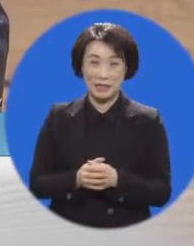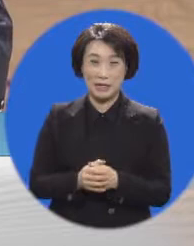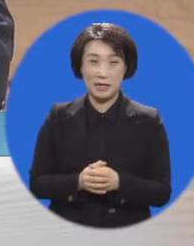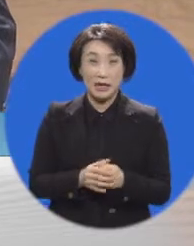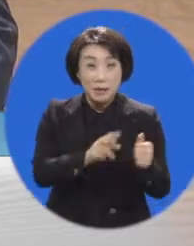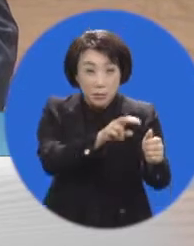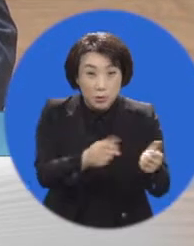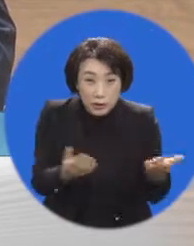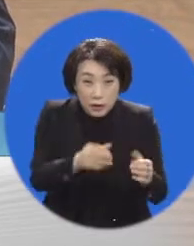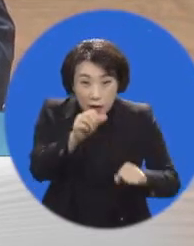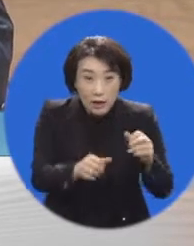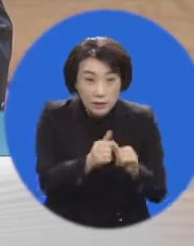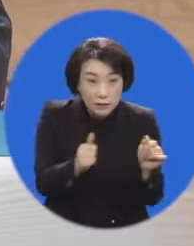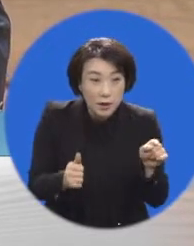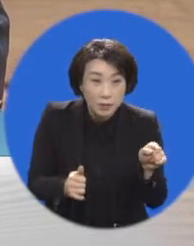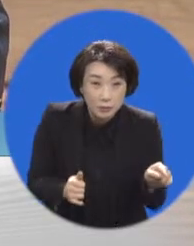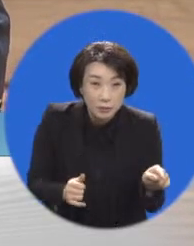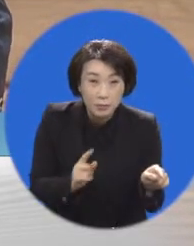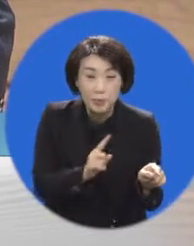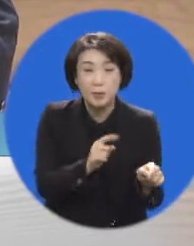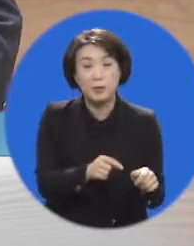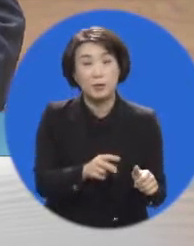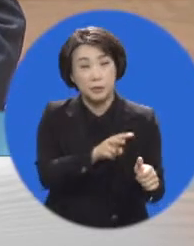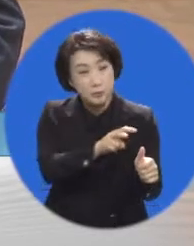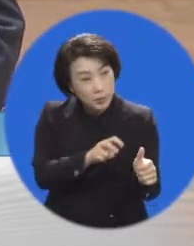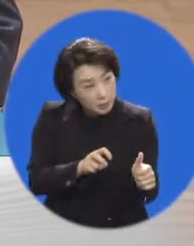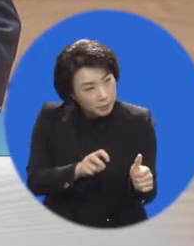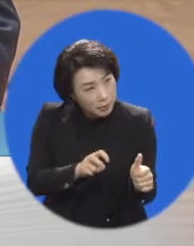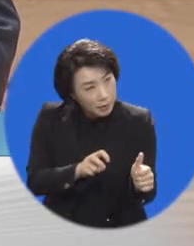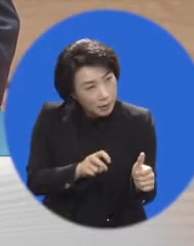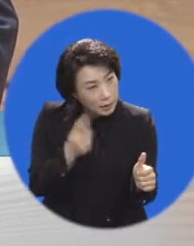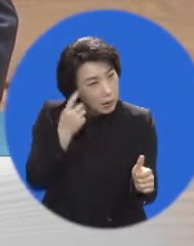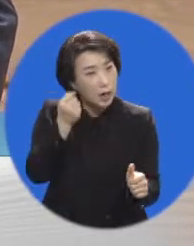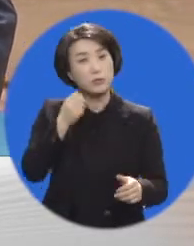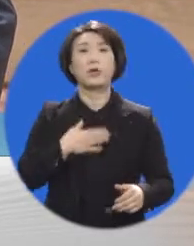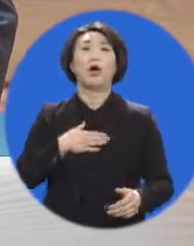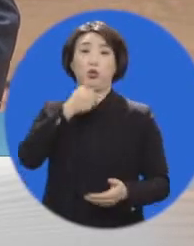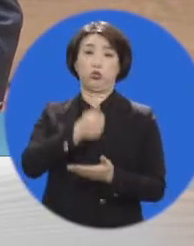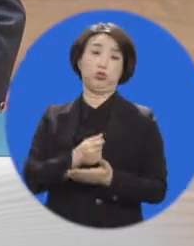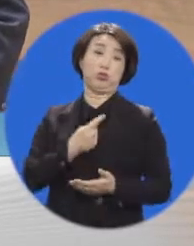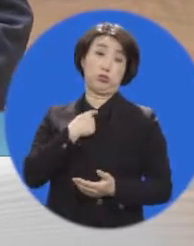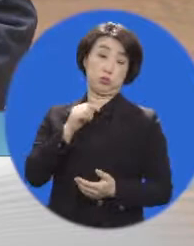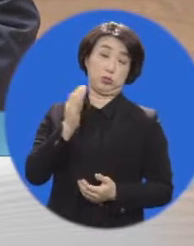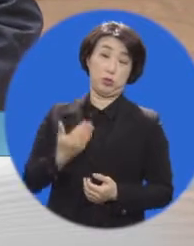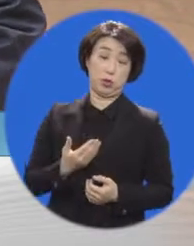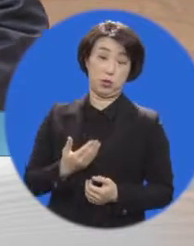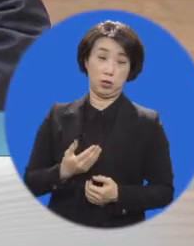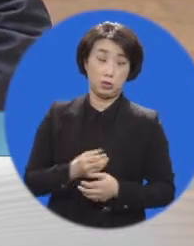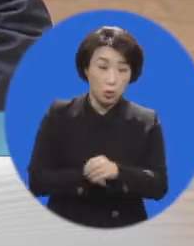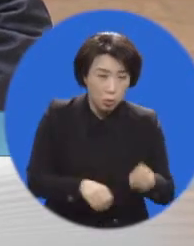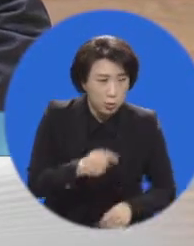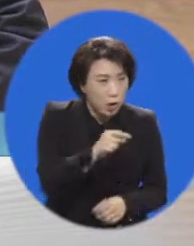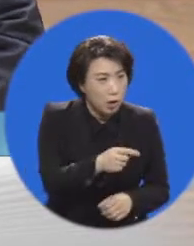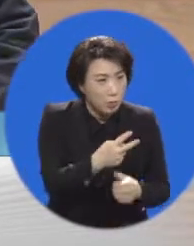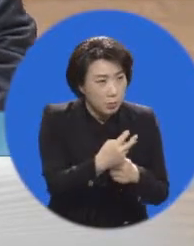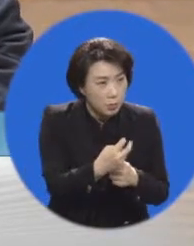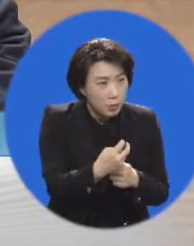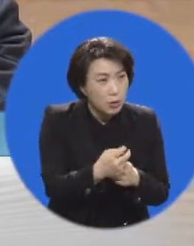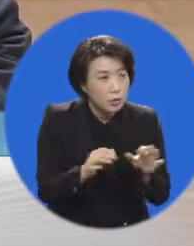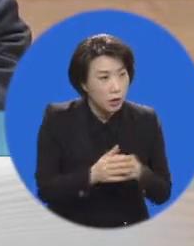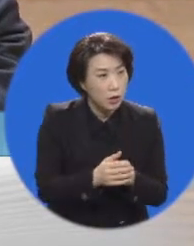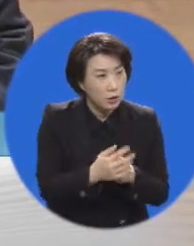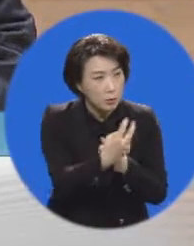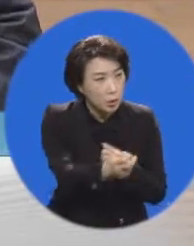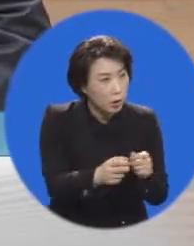미운 지도는 사람은 미웁다, 그럼 내가 죄가 되는데 불쌍하다. 그럼 사랑이